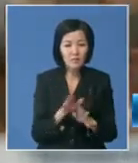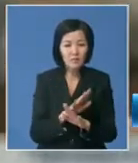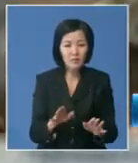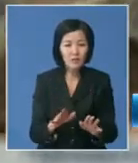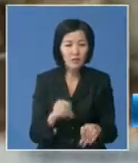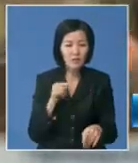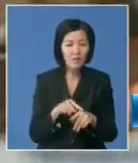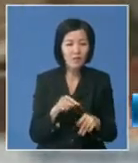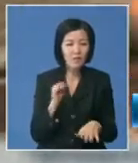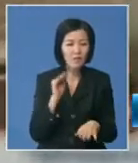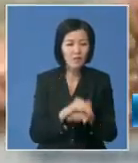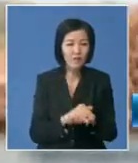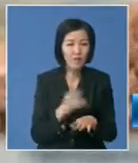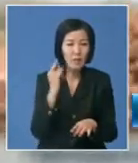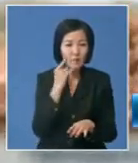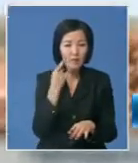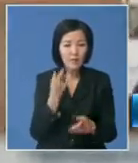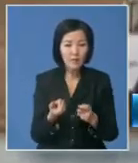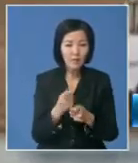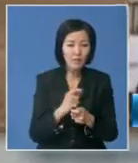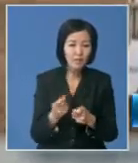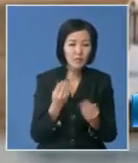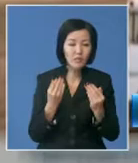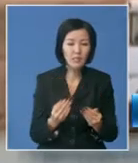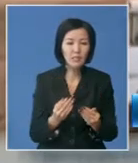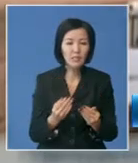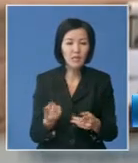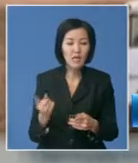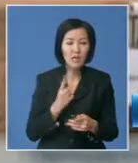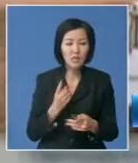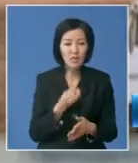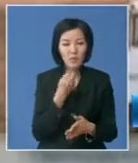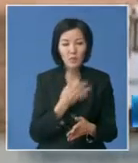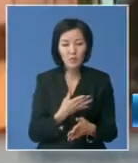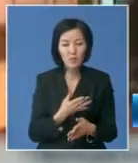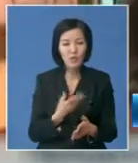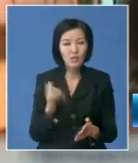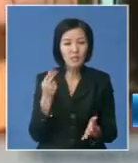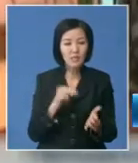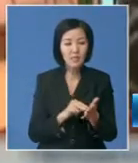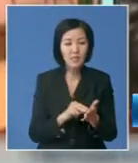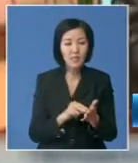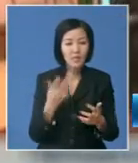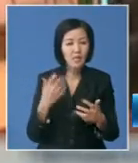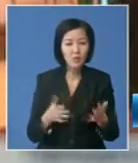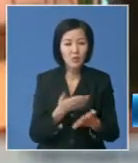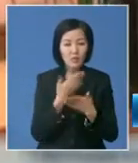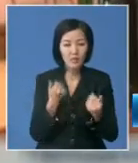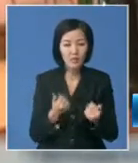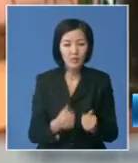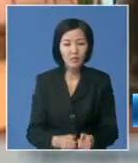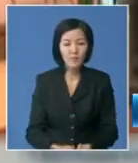очень много факторов павлодарские картофель и воды сейчас в ожидании лучшей цены к спекуляции в области никто не занимается